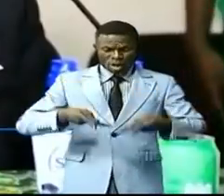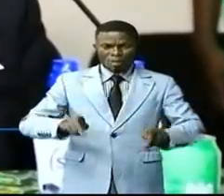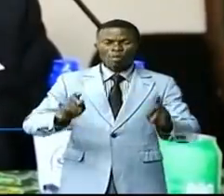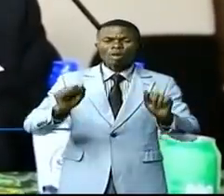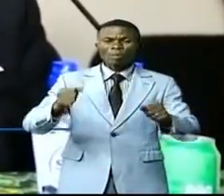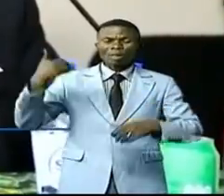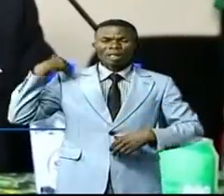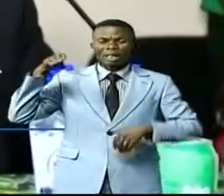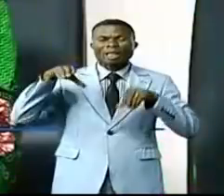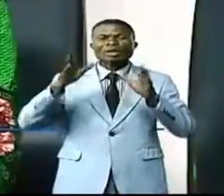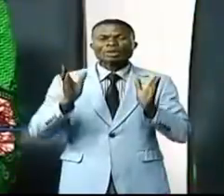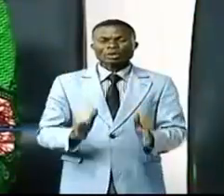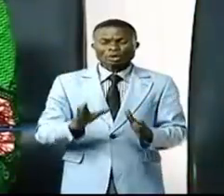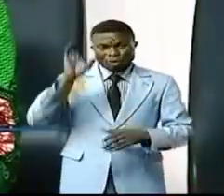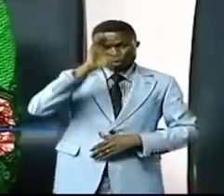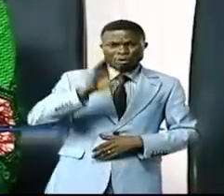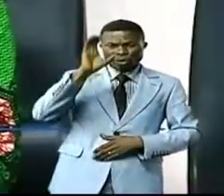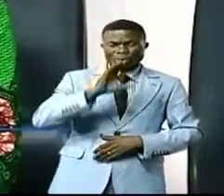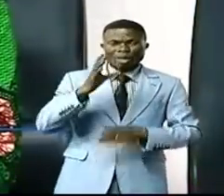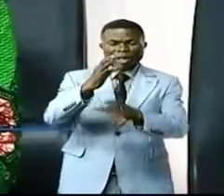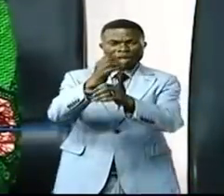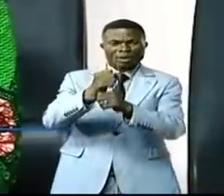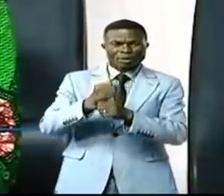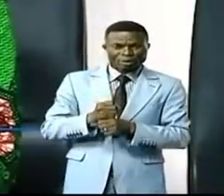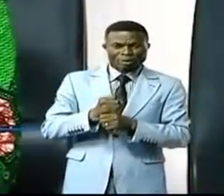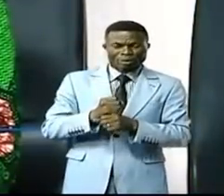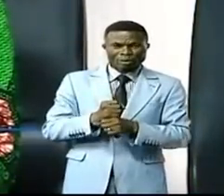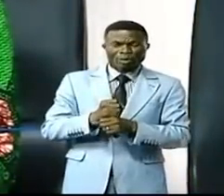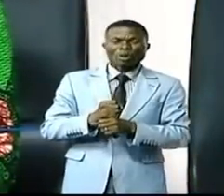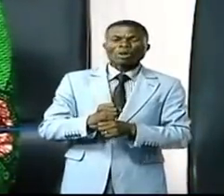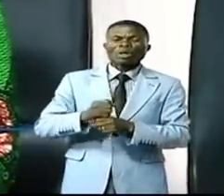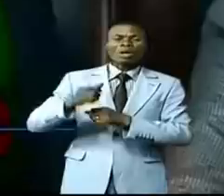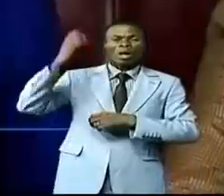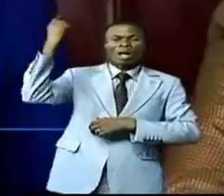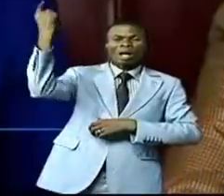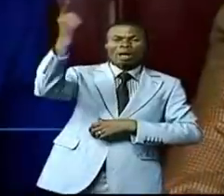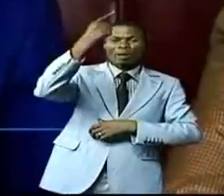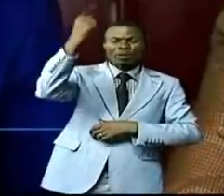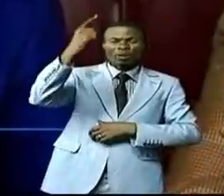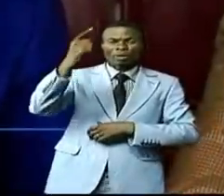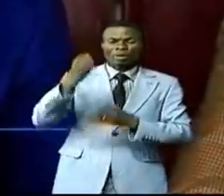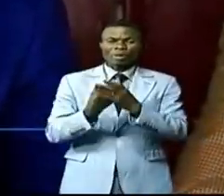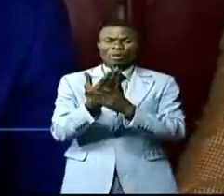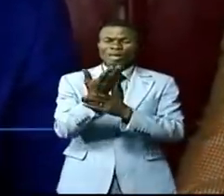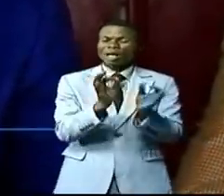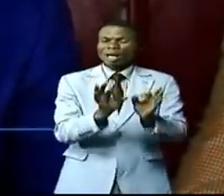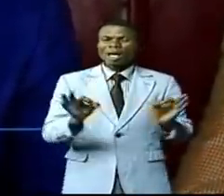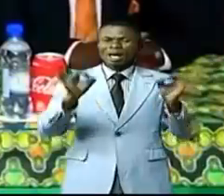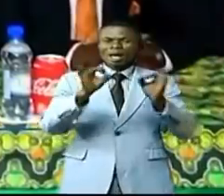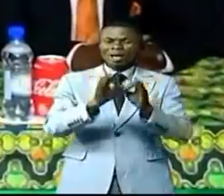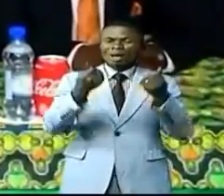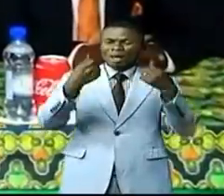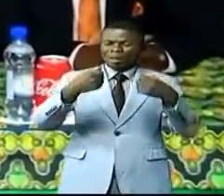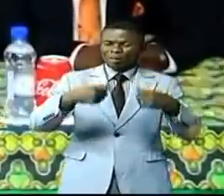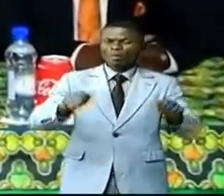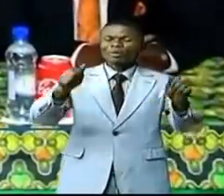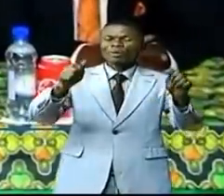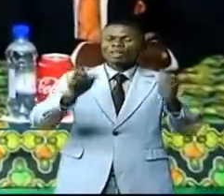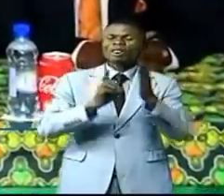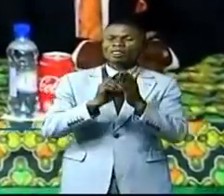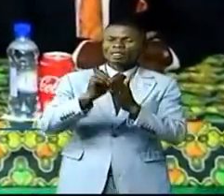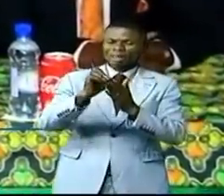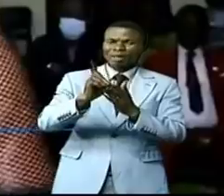l'État congolais de rechercher et d'obtenir sur les marchés boursiers internationaux les ressources nécessaires pouvant lui permettre de